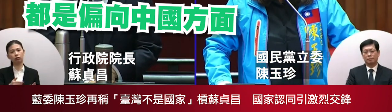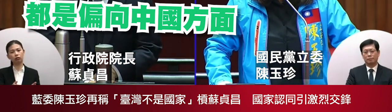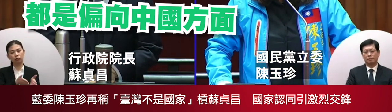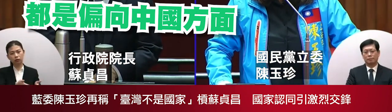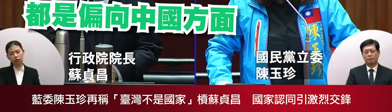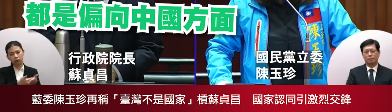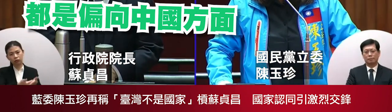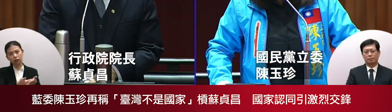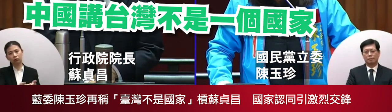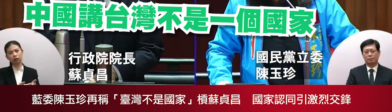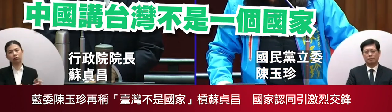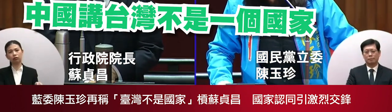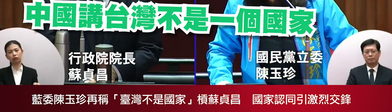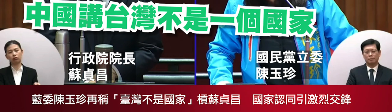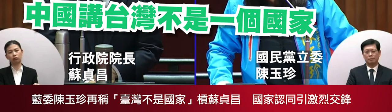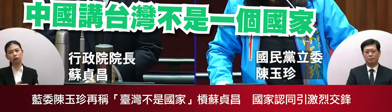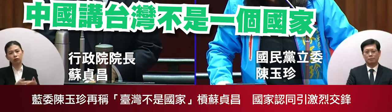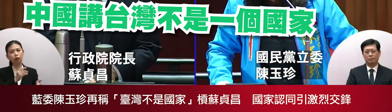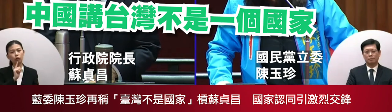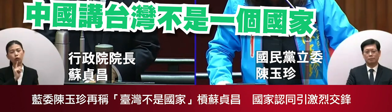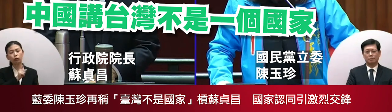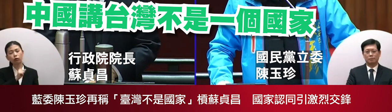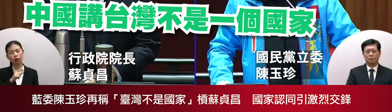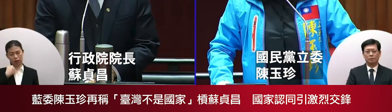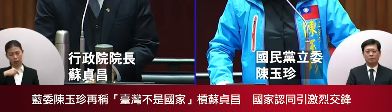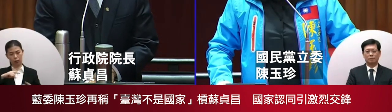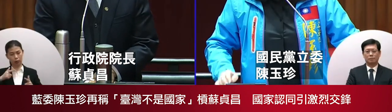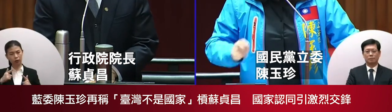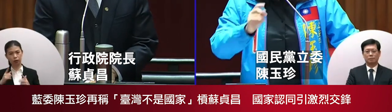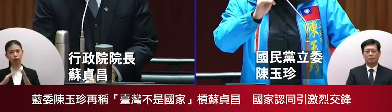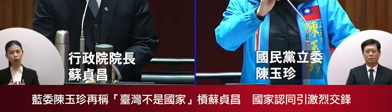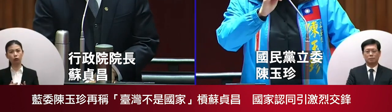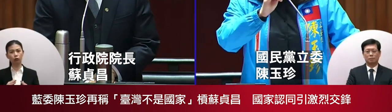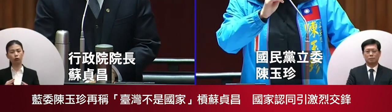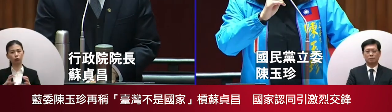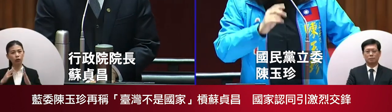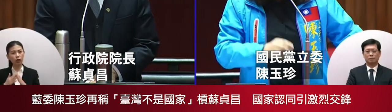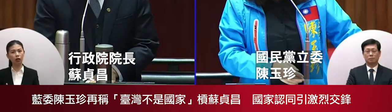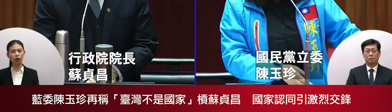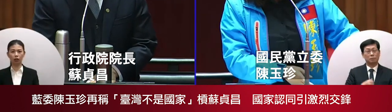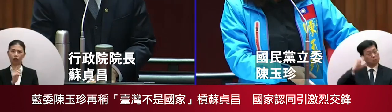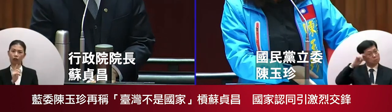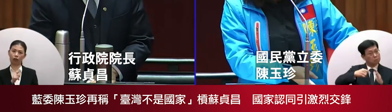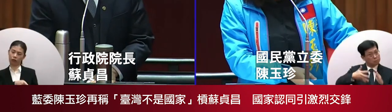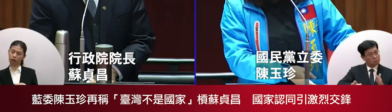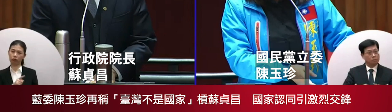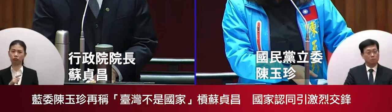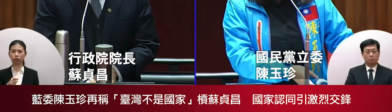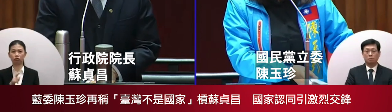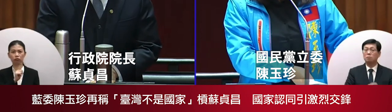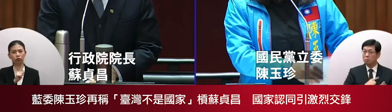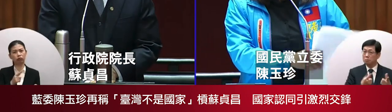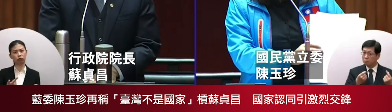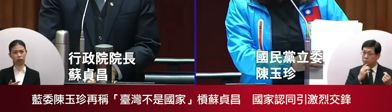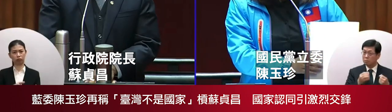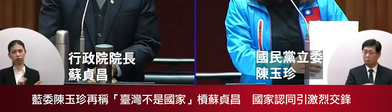中国方面，中国讲台湾不是一个国家，你那种讲法是为主流民意所不能接